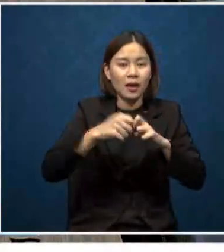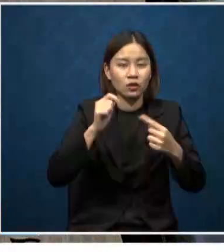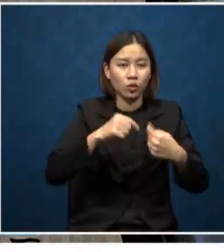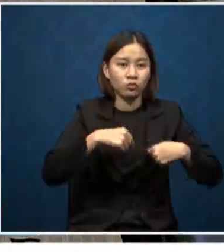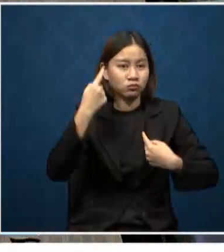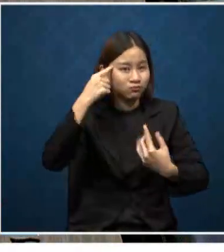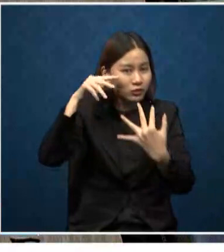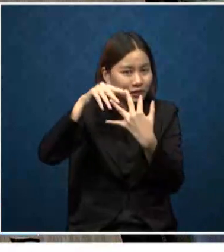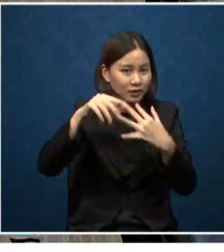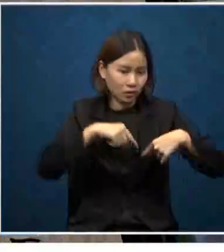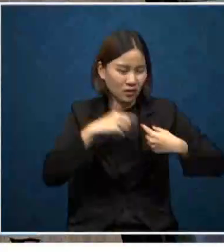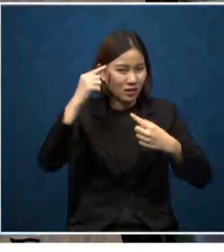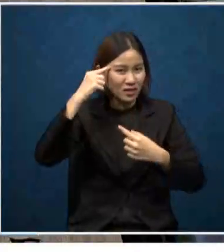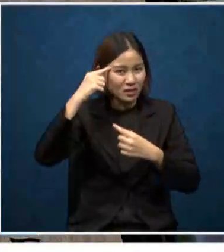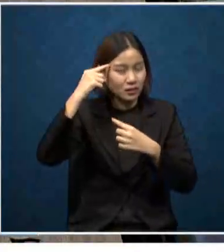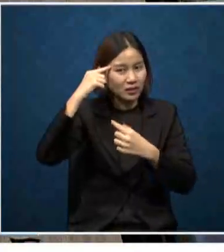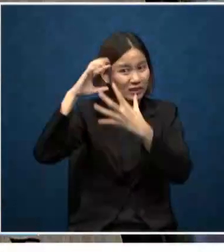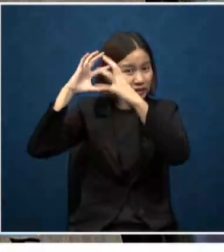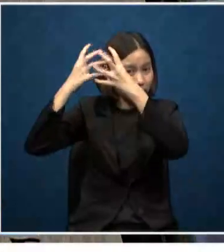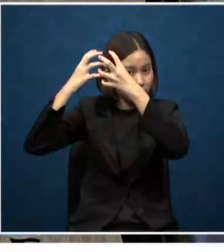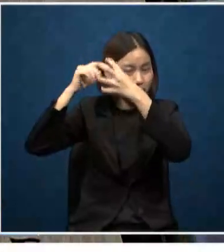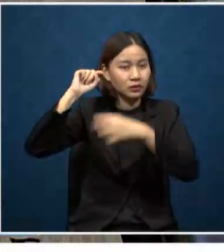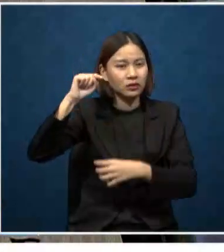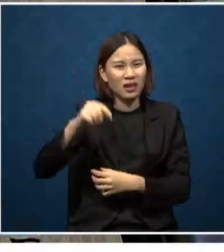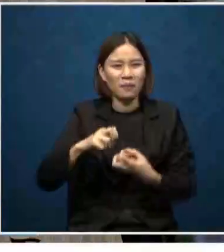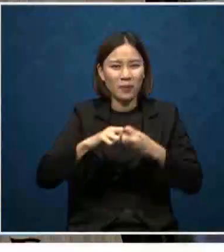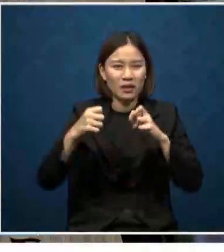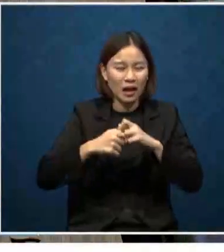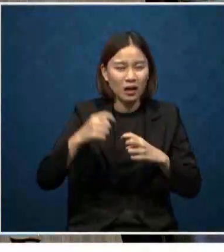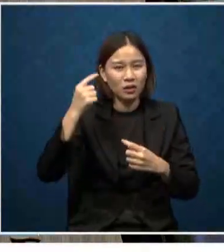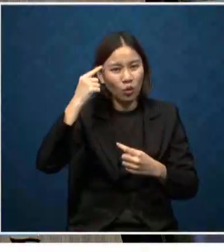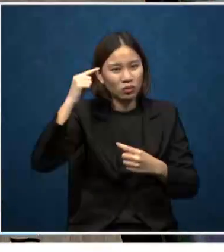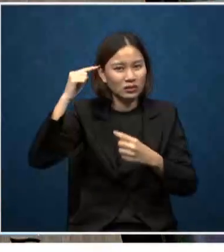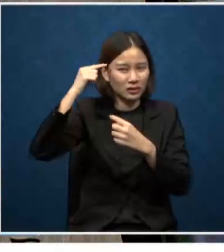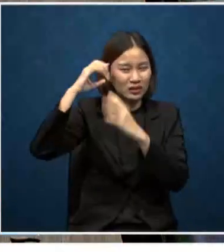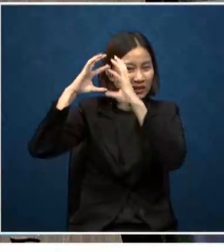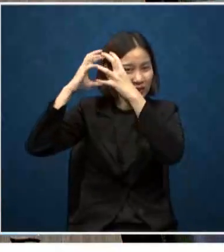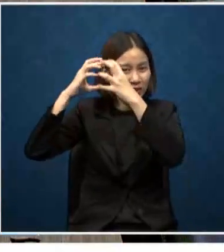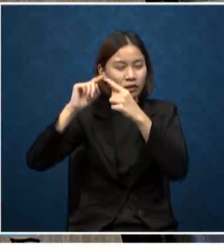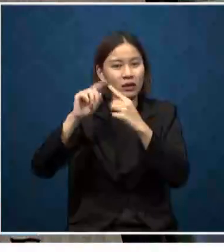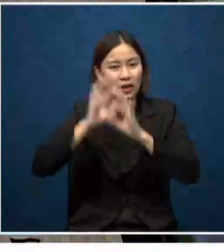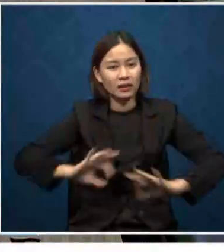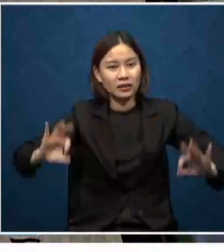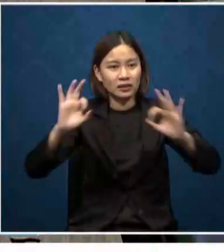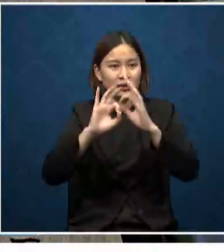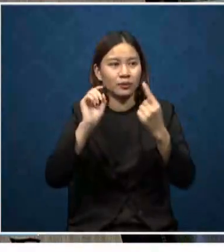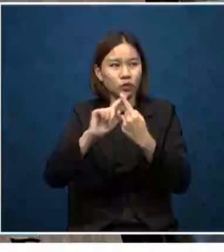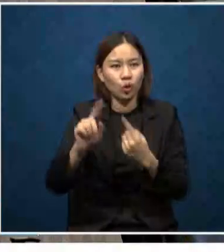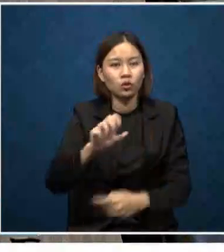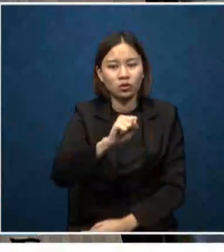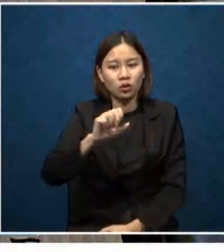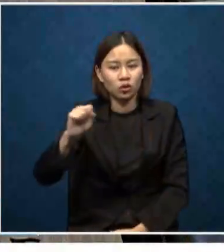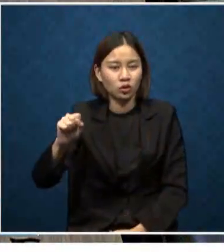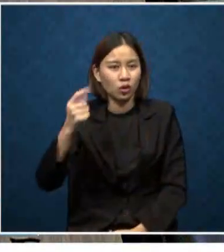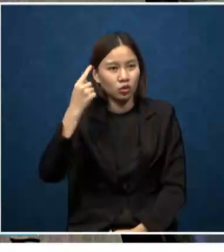จิตเรื่องสุขภาพจิตเพราะตระหนักดีว่าคำว่าสุขภาวะที่เป็นบทบาทที่สำคัญของสสสนั้นไม่ใช่เฉพาะ